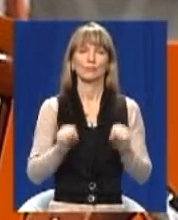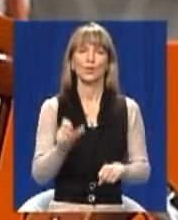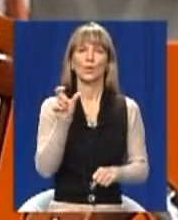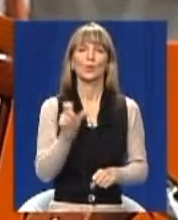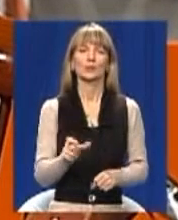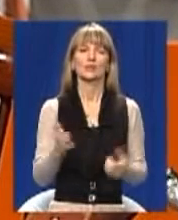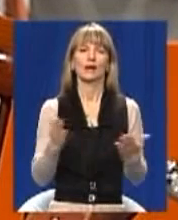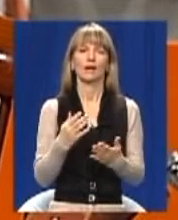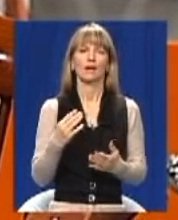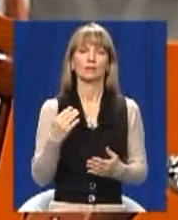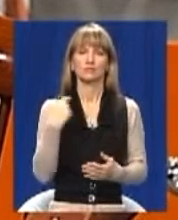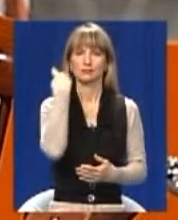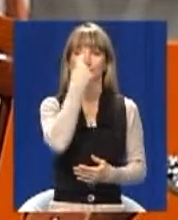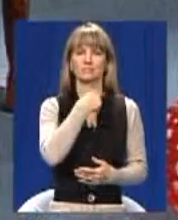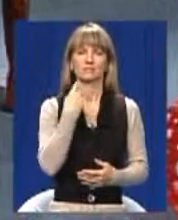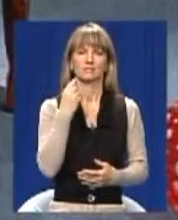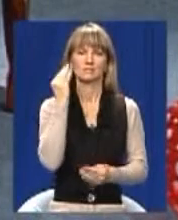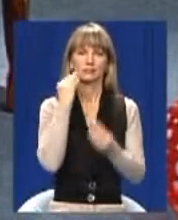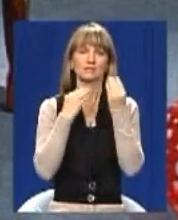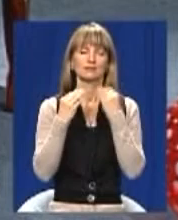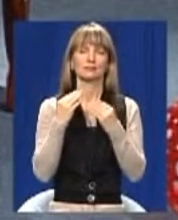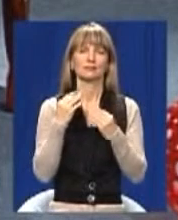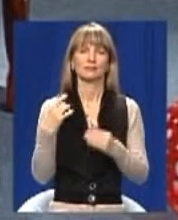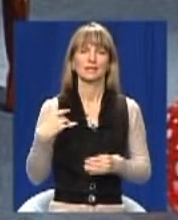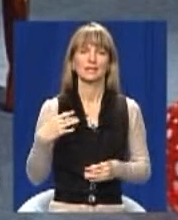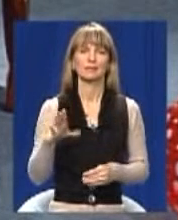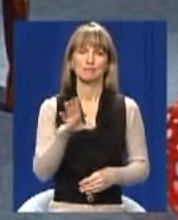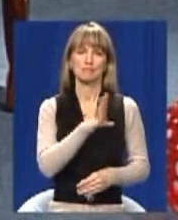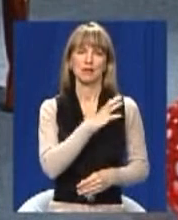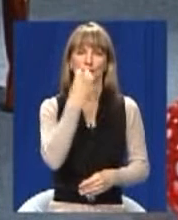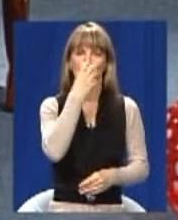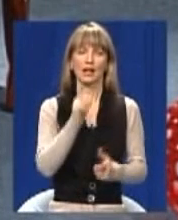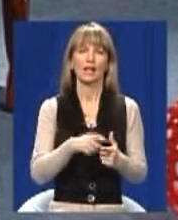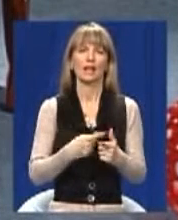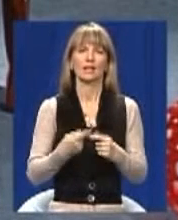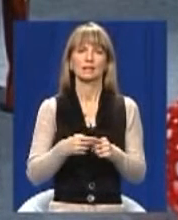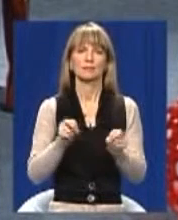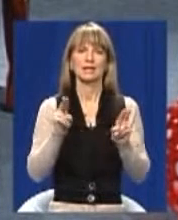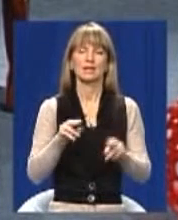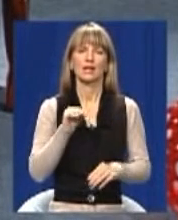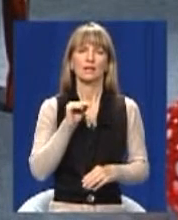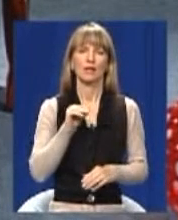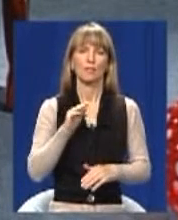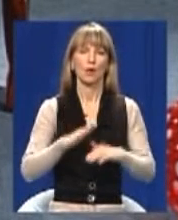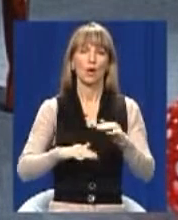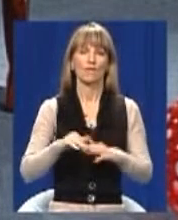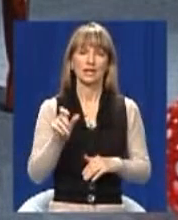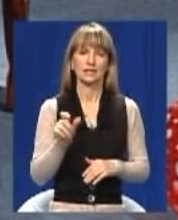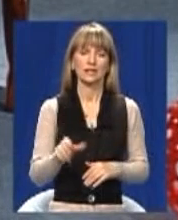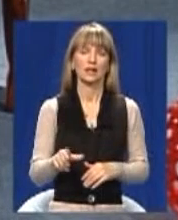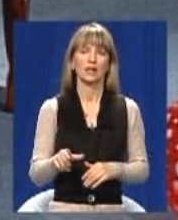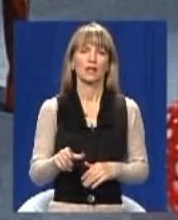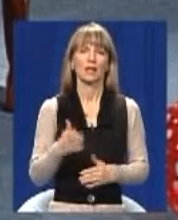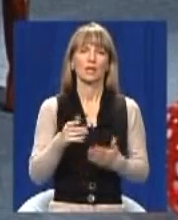котра намаже лице, там, я не знаю, якимось певним гримом, бути клоуном? Чи це якась спеціальна професія, чи що це таке? Ну, якщо